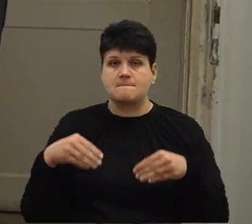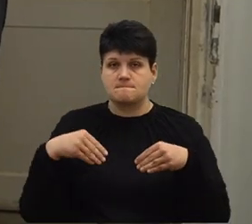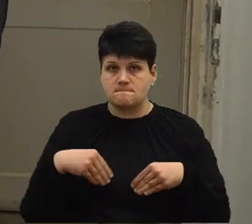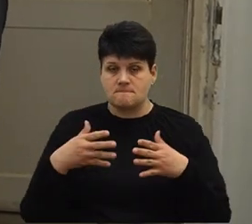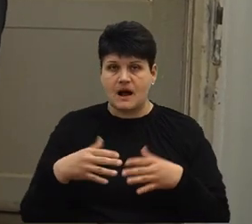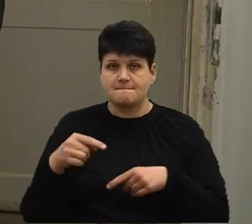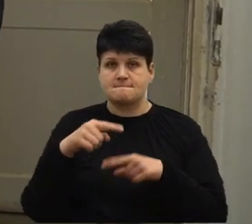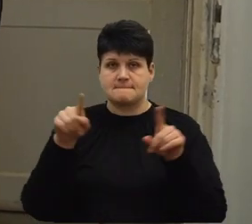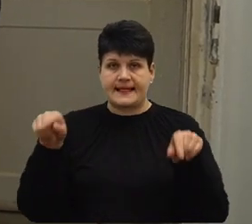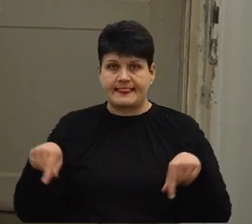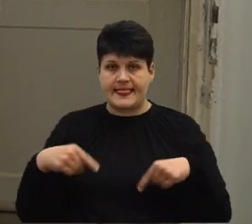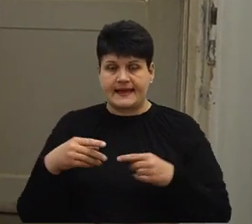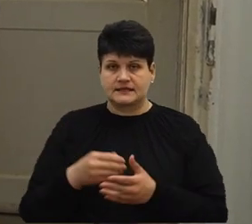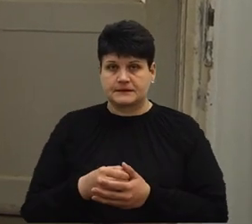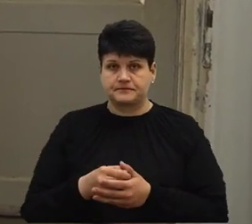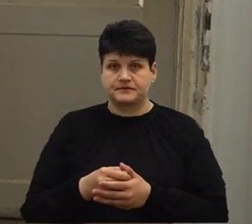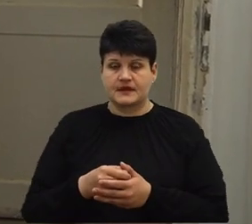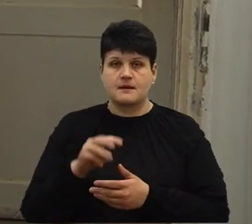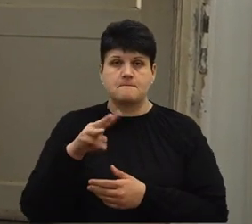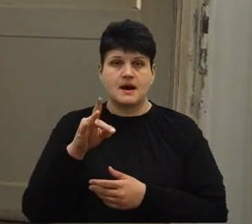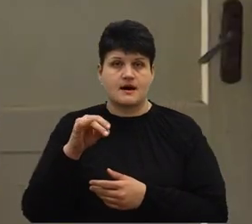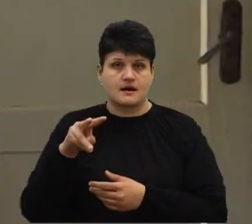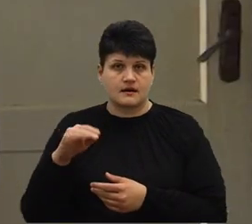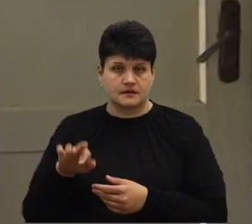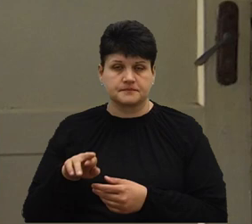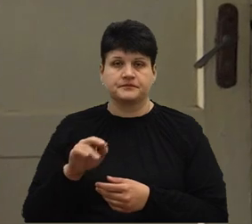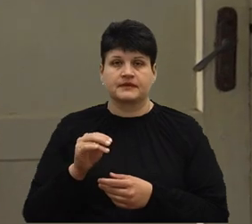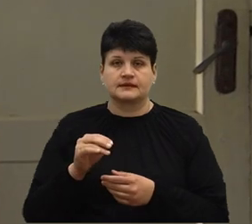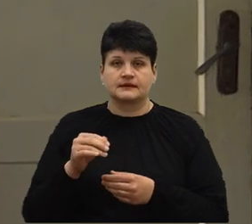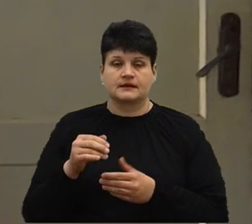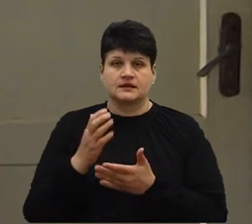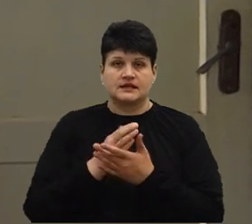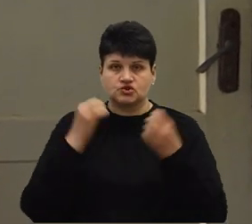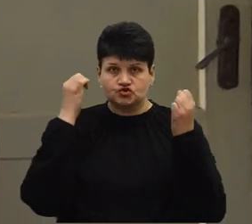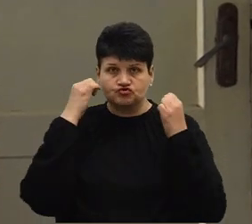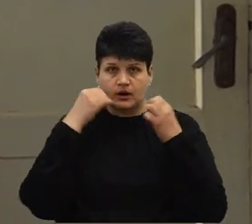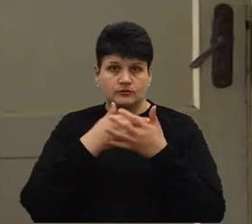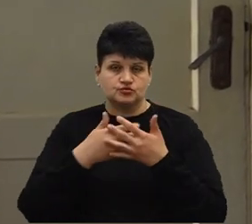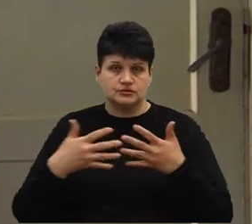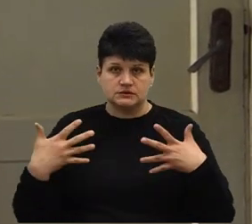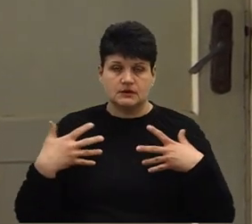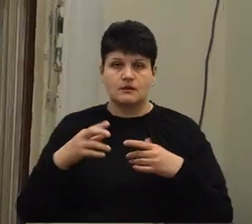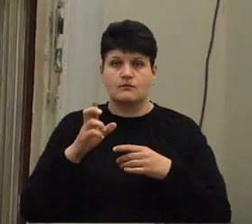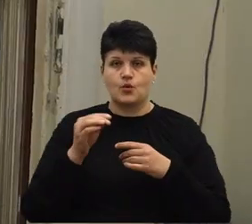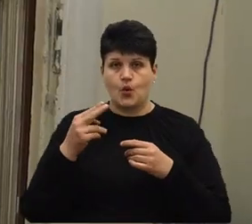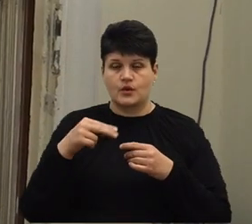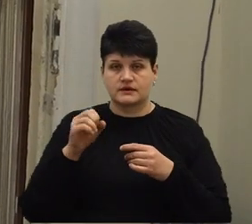пеленки марлеві пеленки набір шапочки бодіки